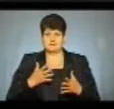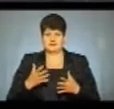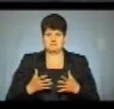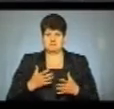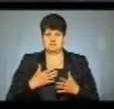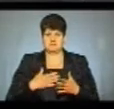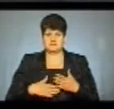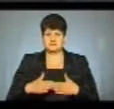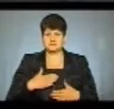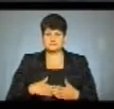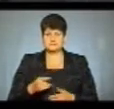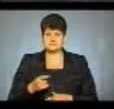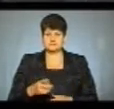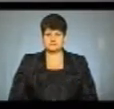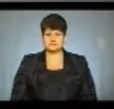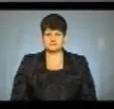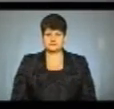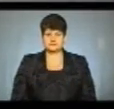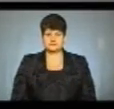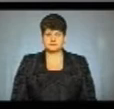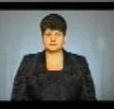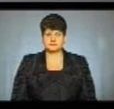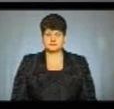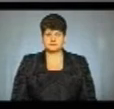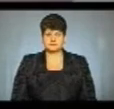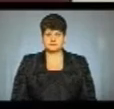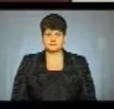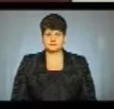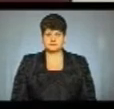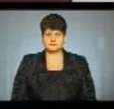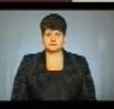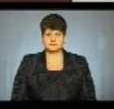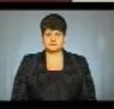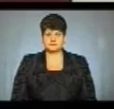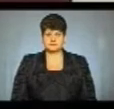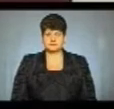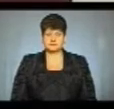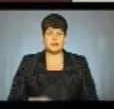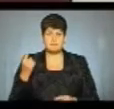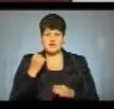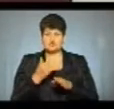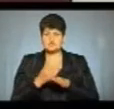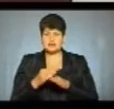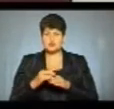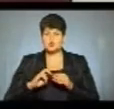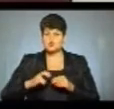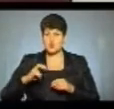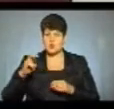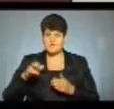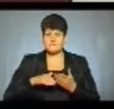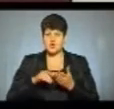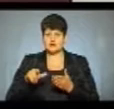тернополян. Ірина Терлюк, Андрій Прокопів. Новини на Суспільному. Тернопіль. Першу частину сходів волонтери